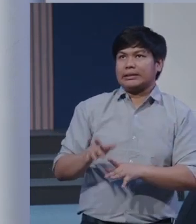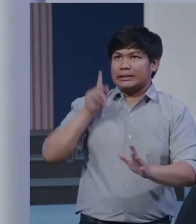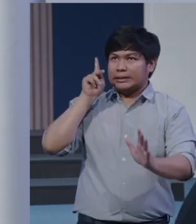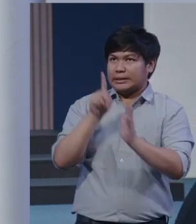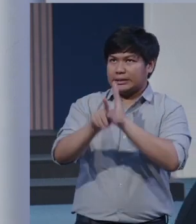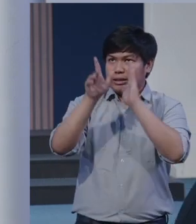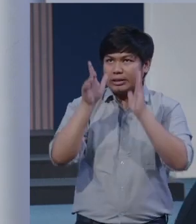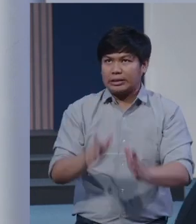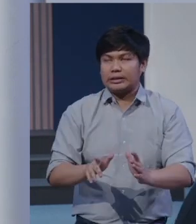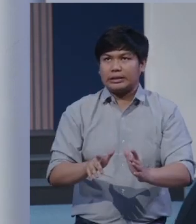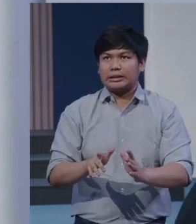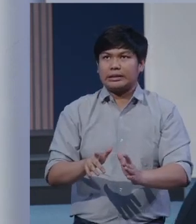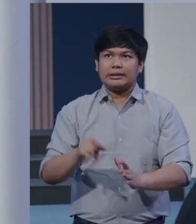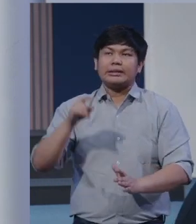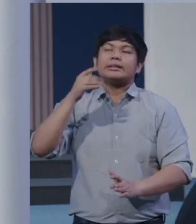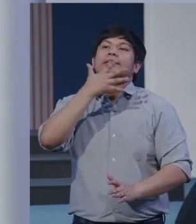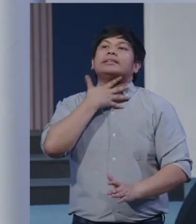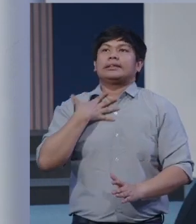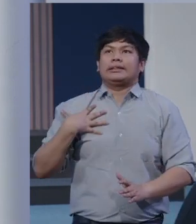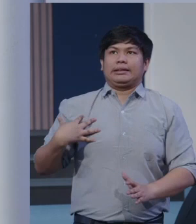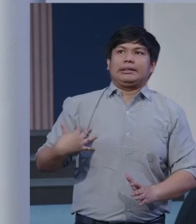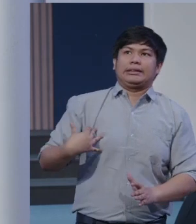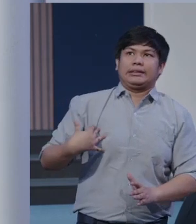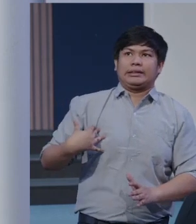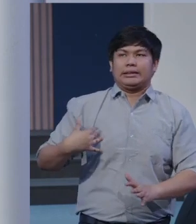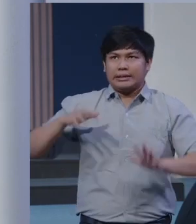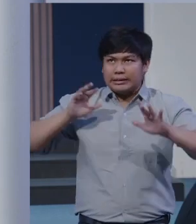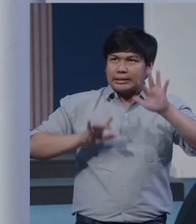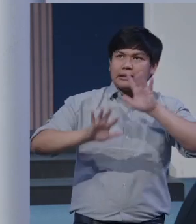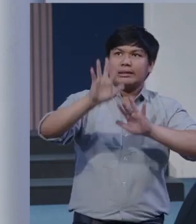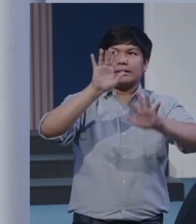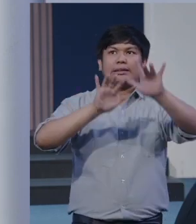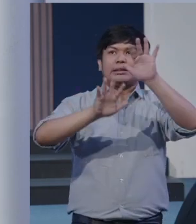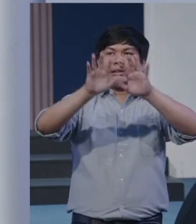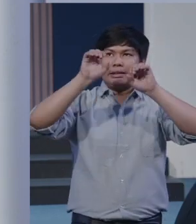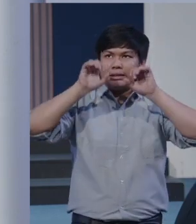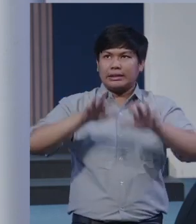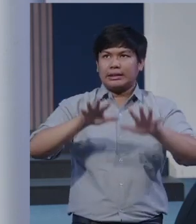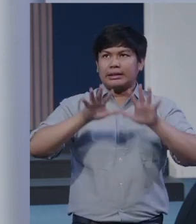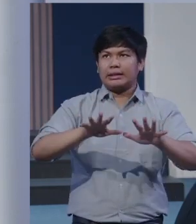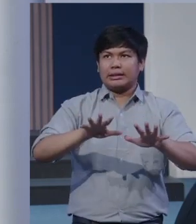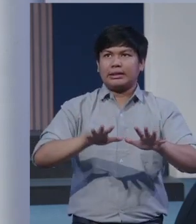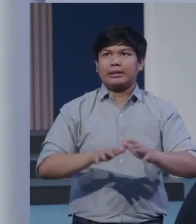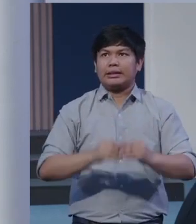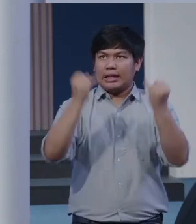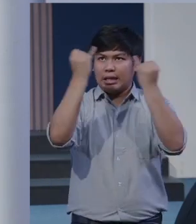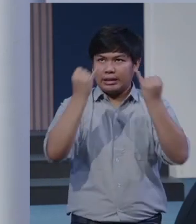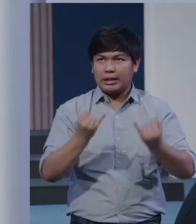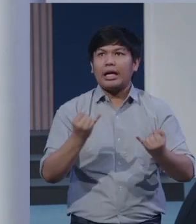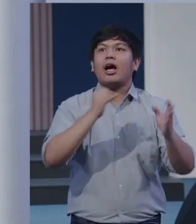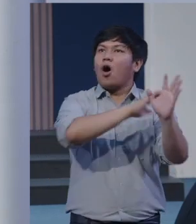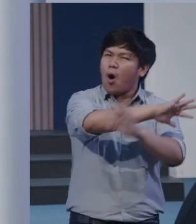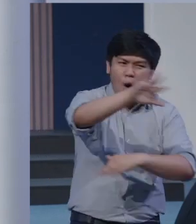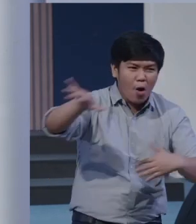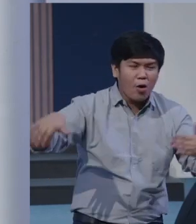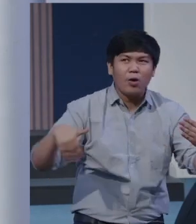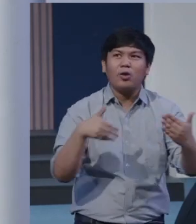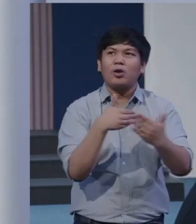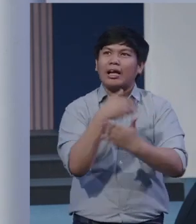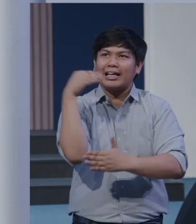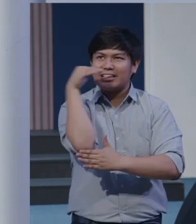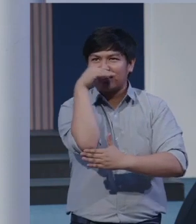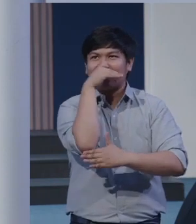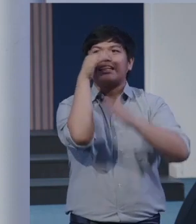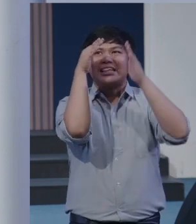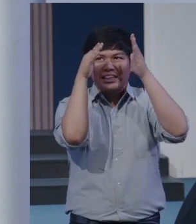murderers the sexually immoral sorcerers idolaters and all